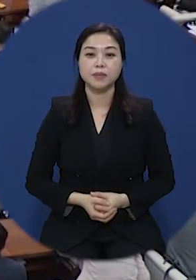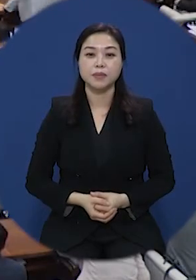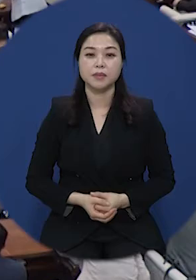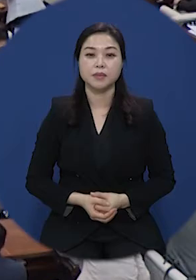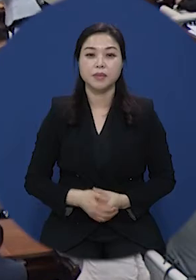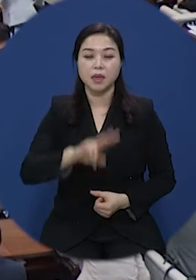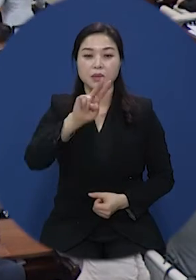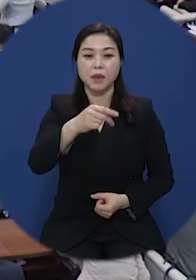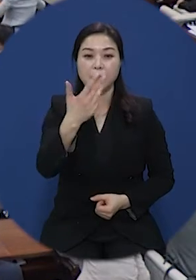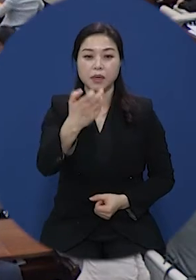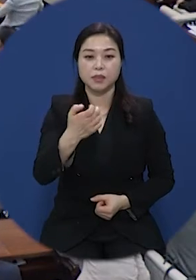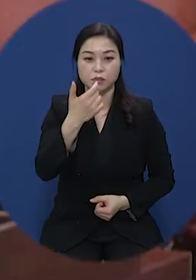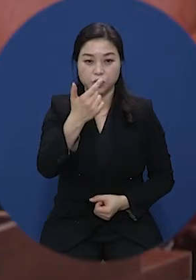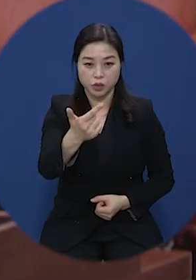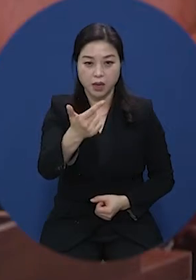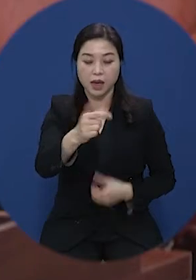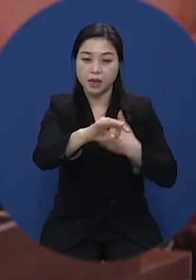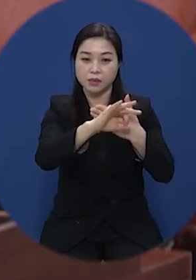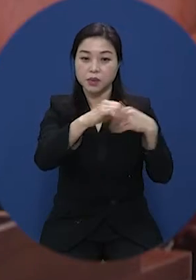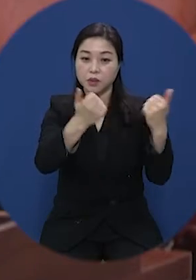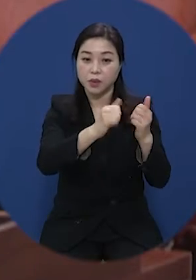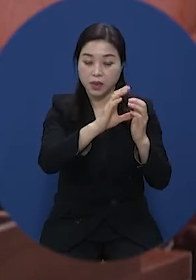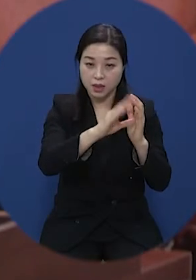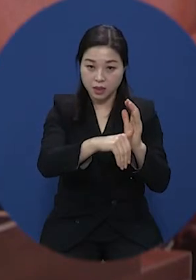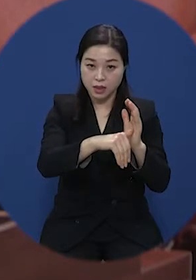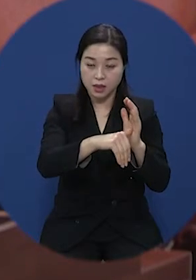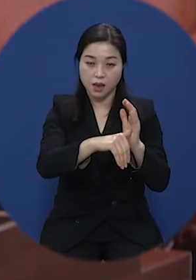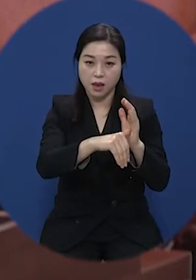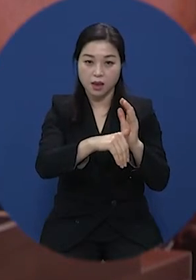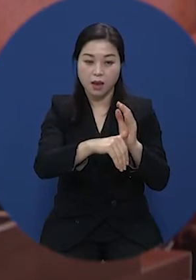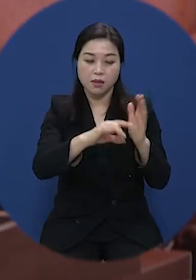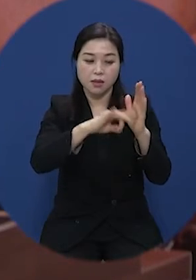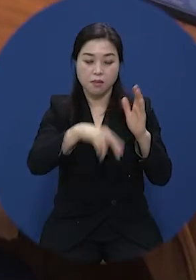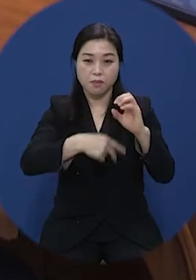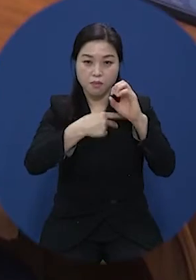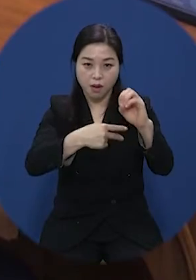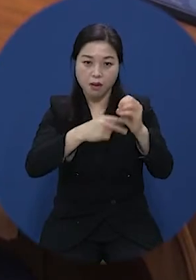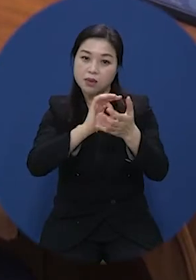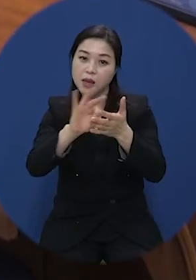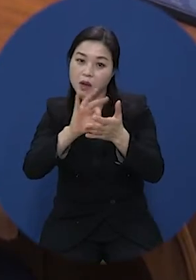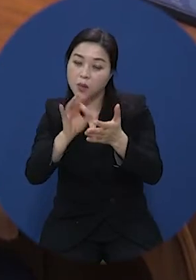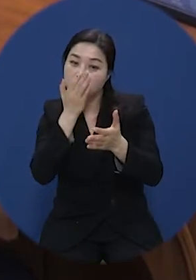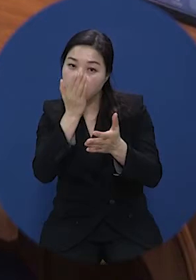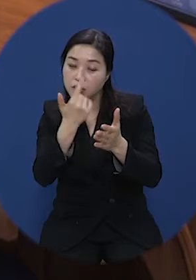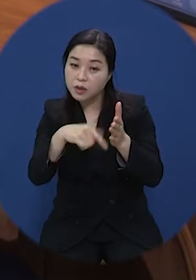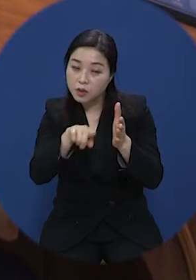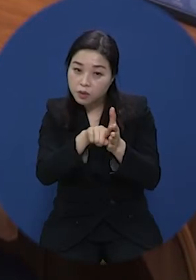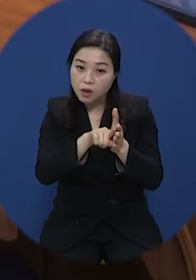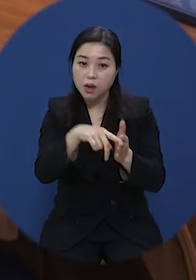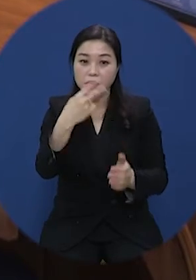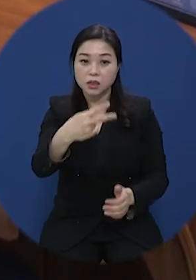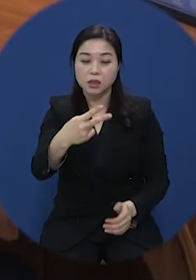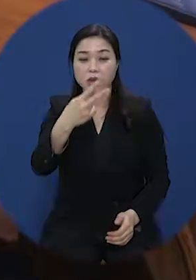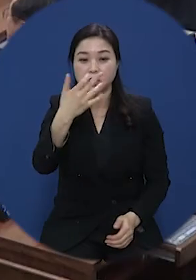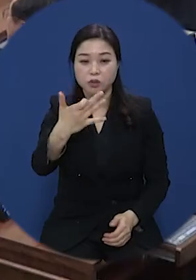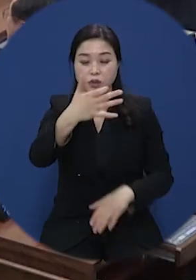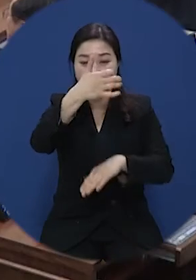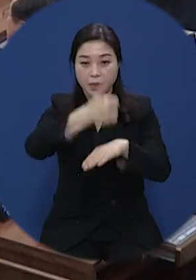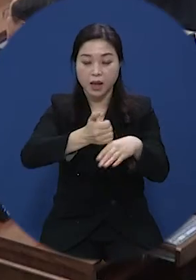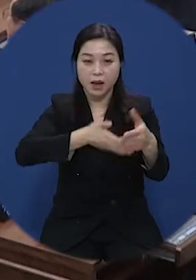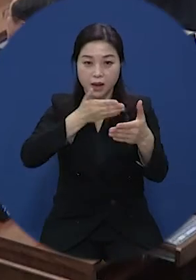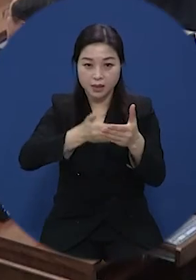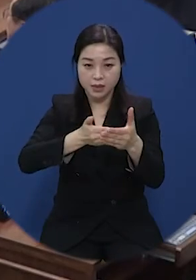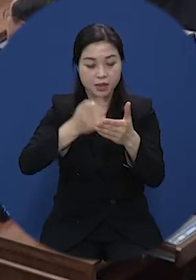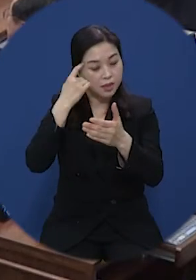지난 제286회 임시회에서는 제로페이의 이용 활성화를 위해 2019년 말까지 한시적으로